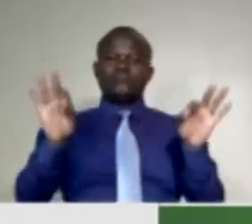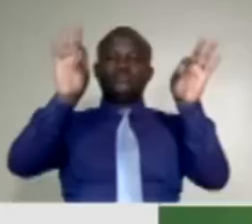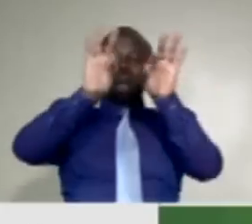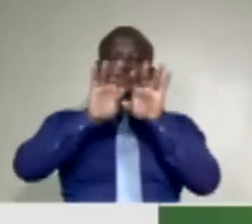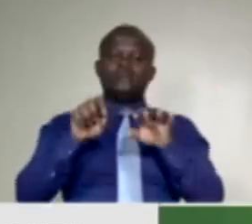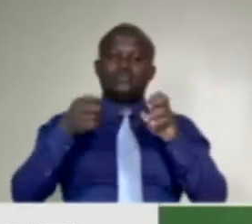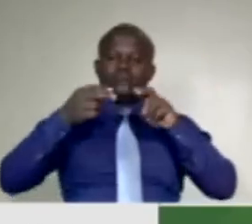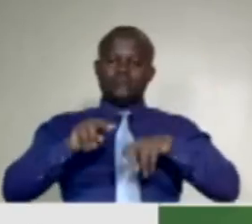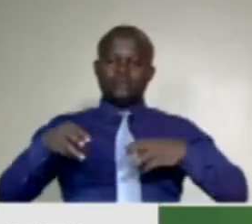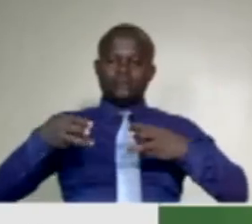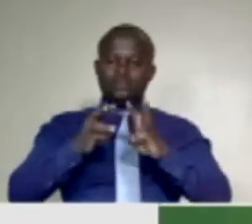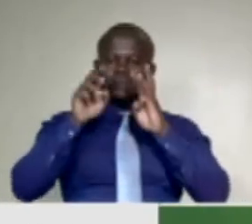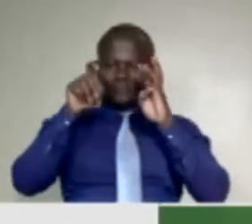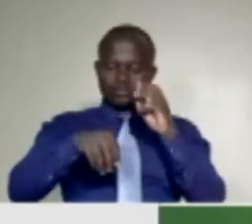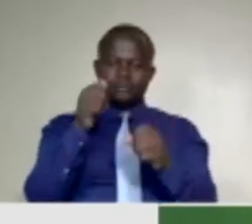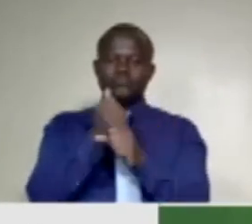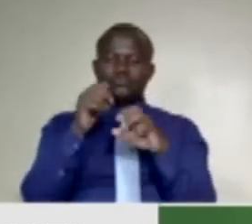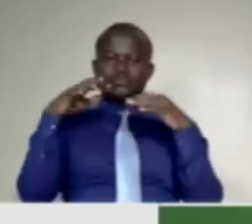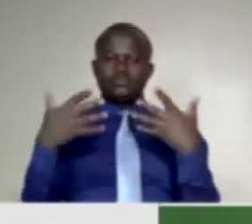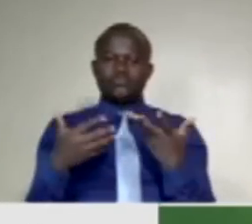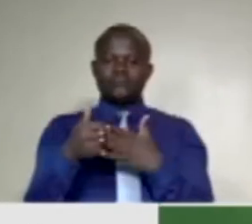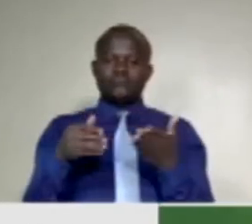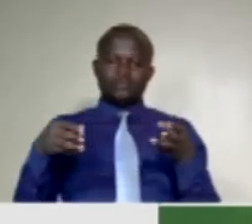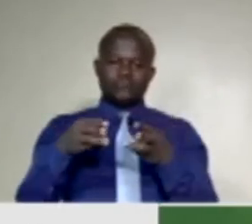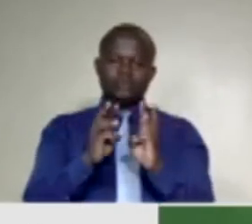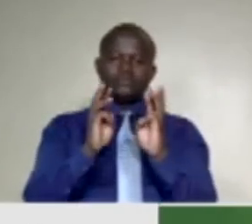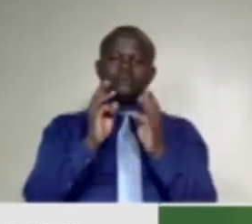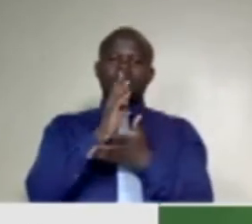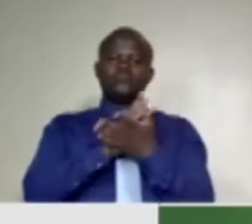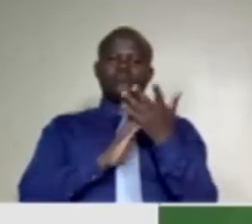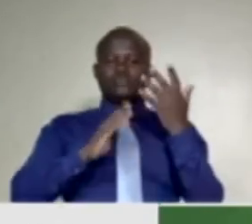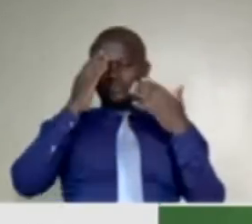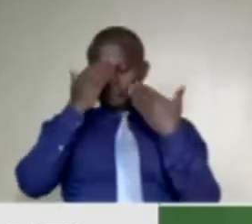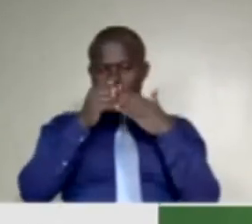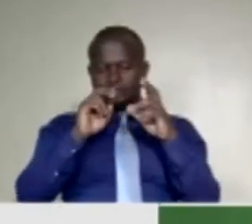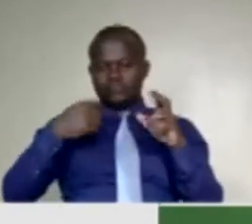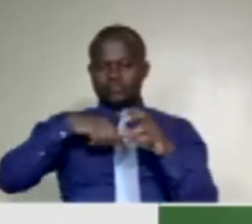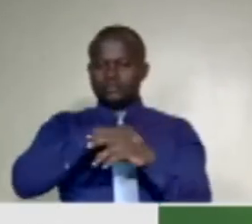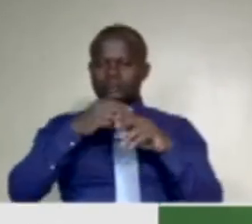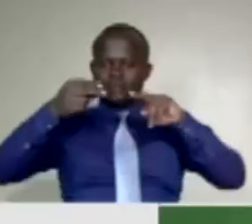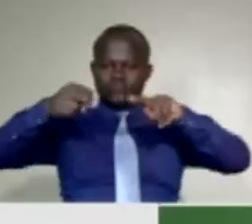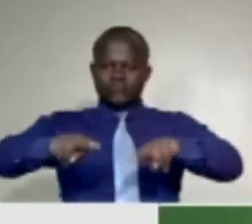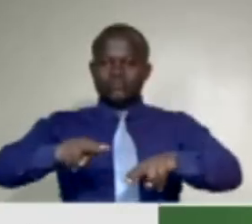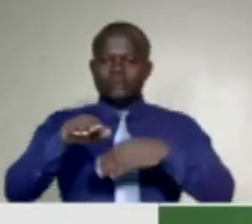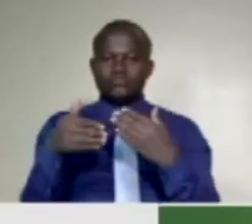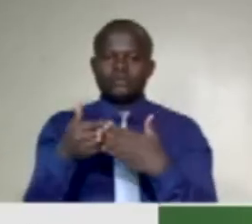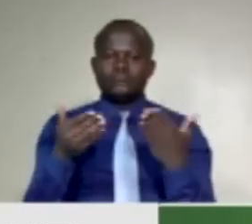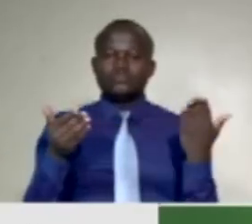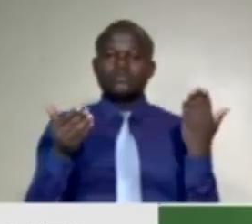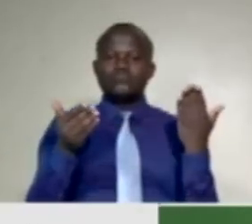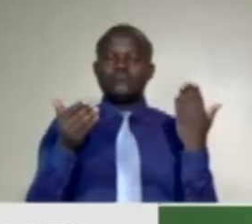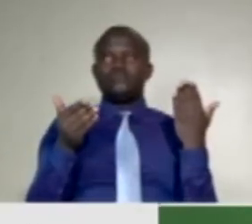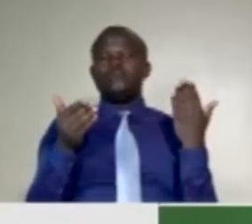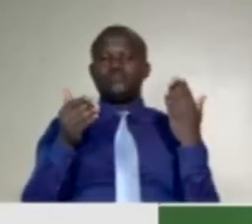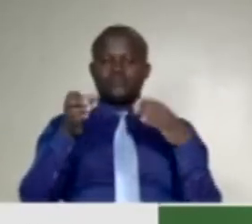habaho uburyo bibasha gukorwa. Ubwo buryo rero bumwe ni ukugira ngo habeho yo ama